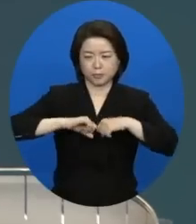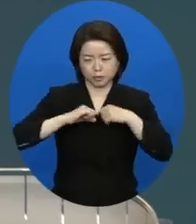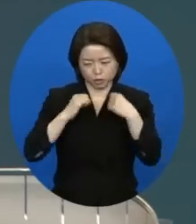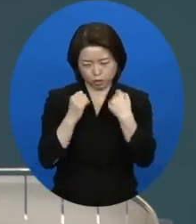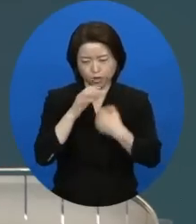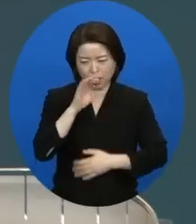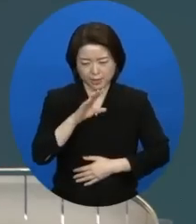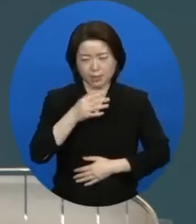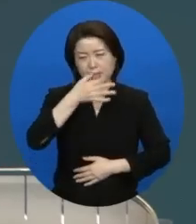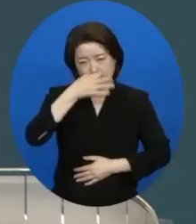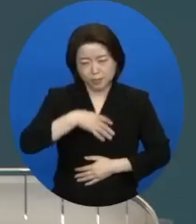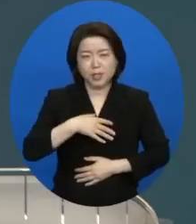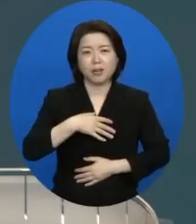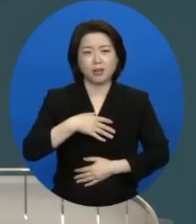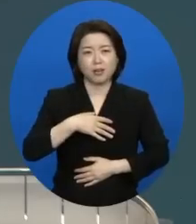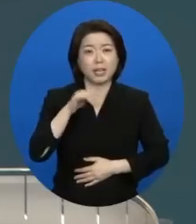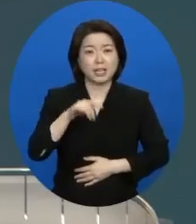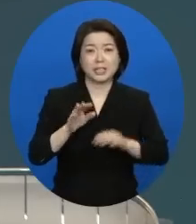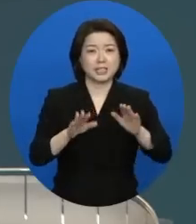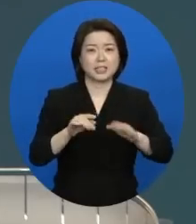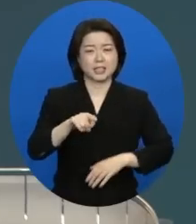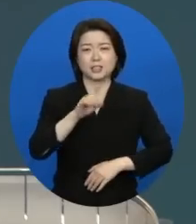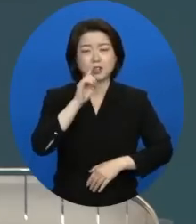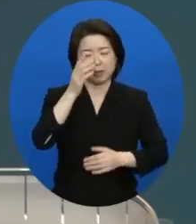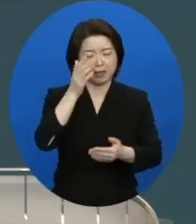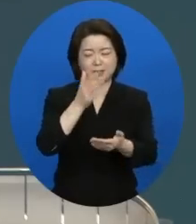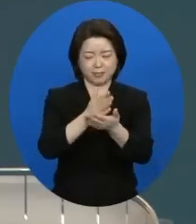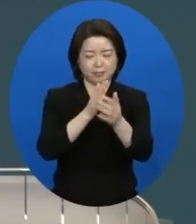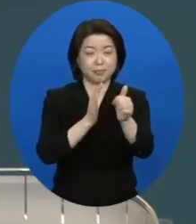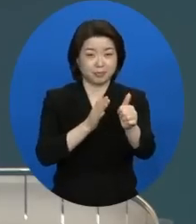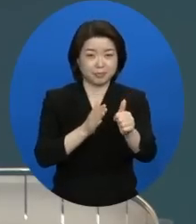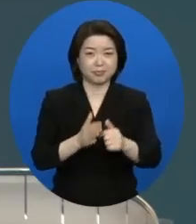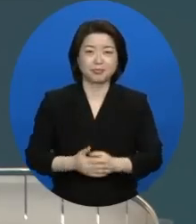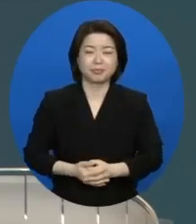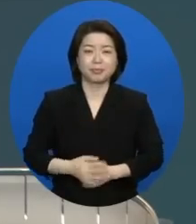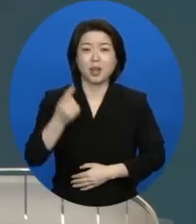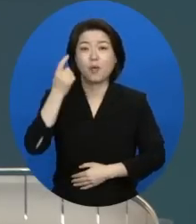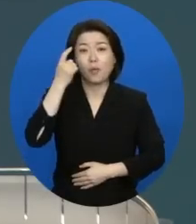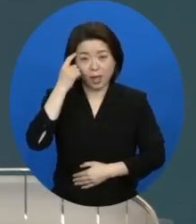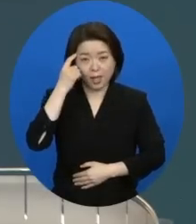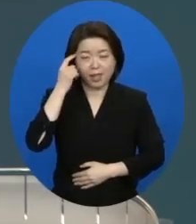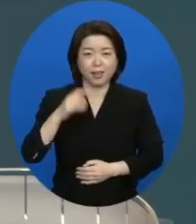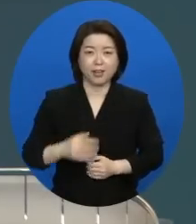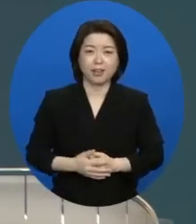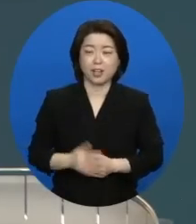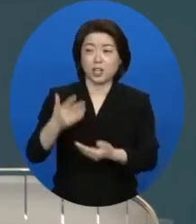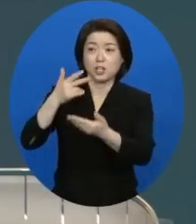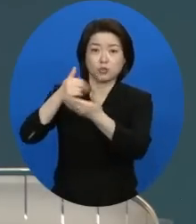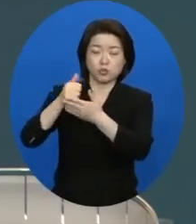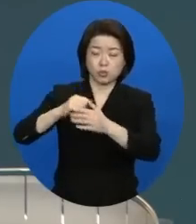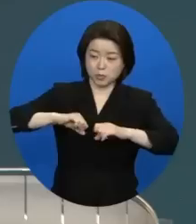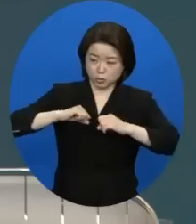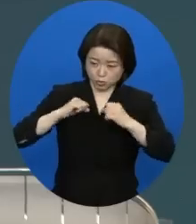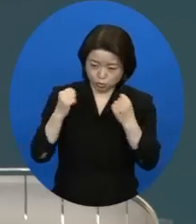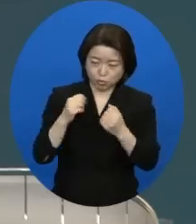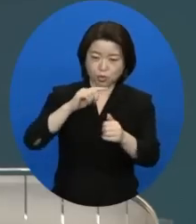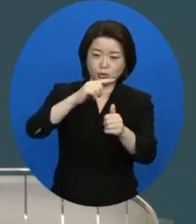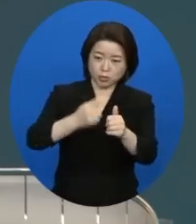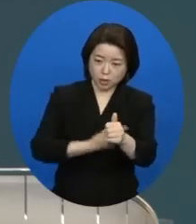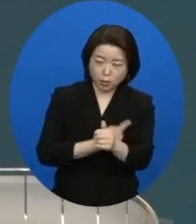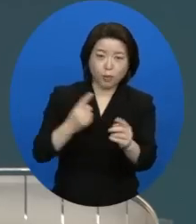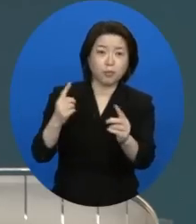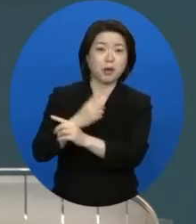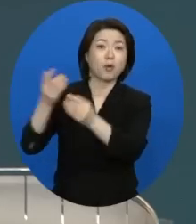된다, 힘들다, 이제는 그렇게 말하지 마세요. 왜냐하면 주님이 순종하게